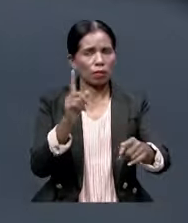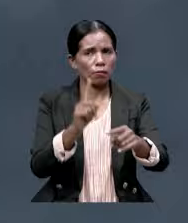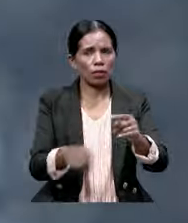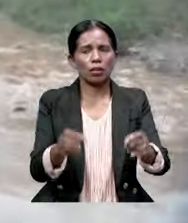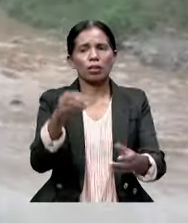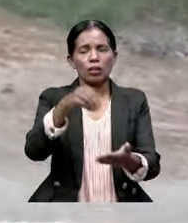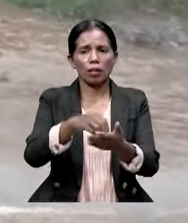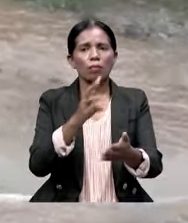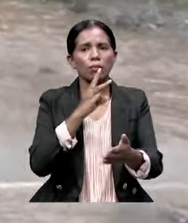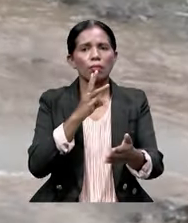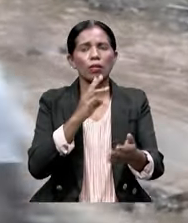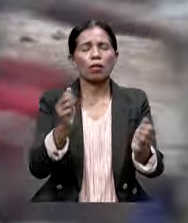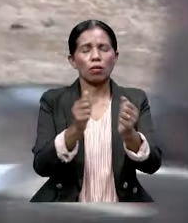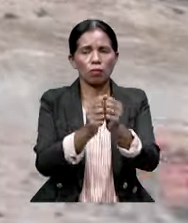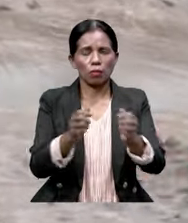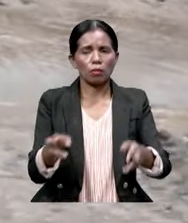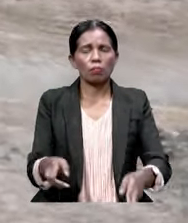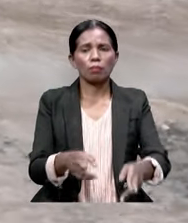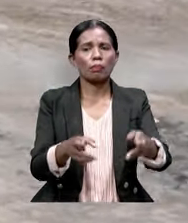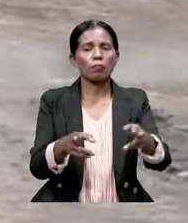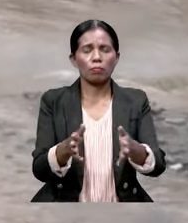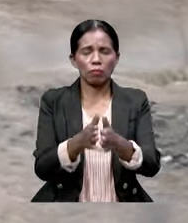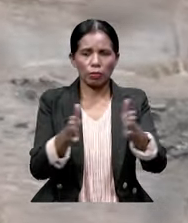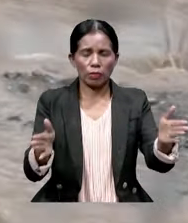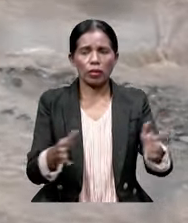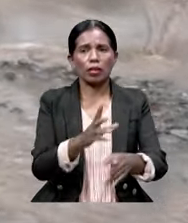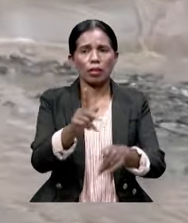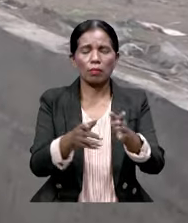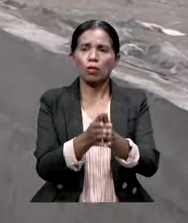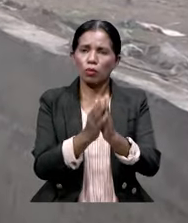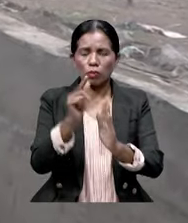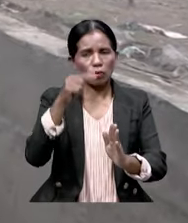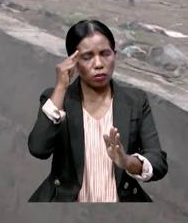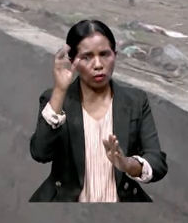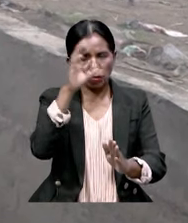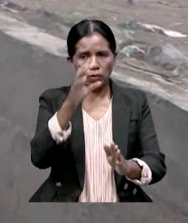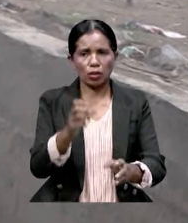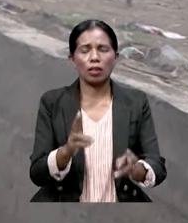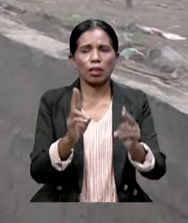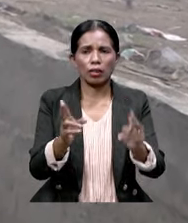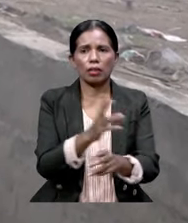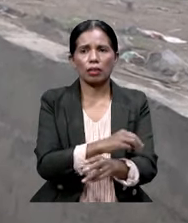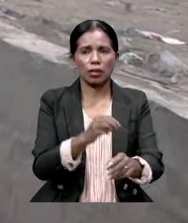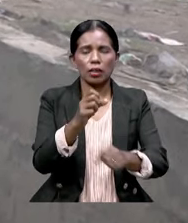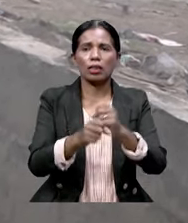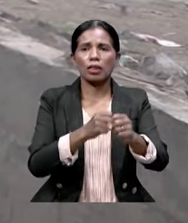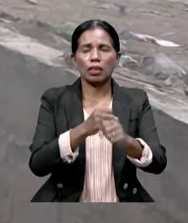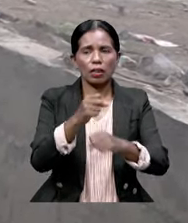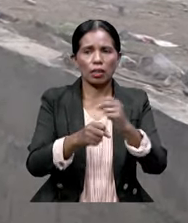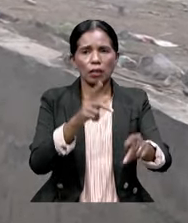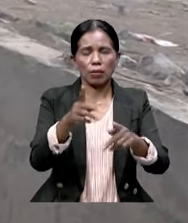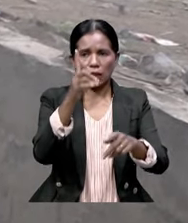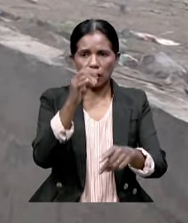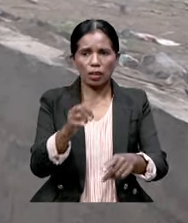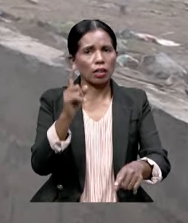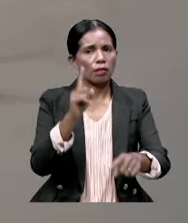akumula B nebe ho volume bot. Ho situasaun ne komunidade kapital Delhi ezizi guverno atu buka solusaun urgente. Nune kadatinan komunidade kapital Delhi